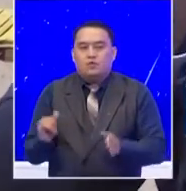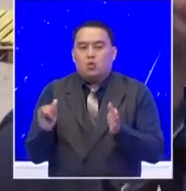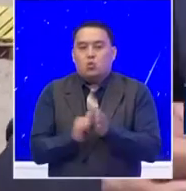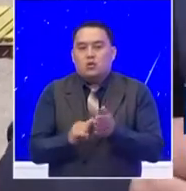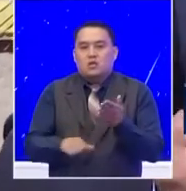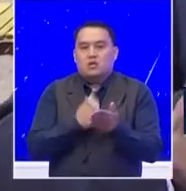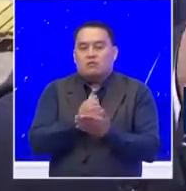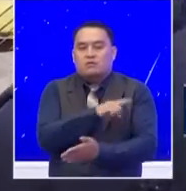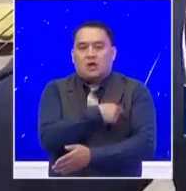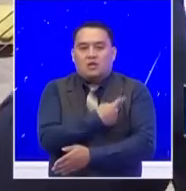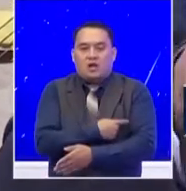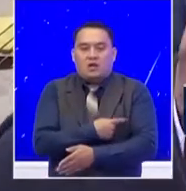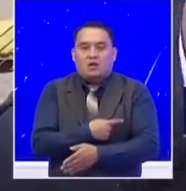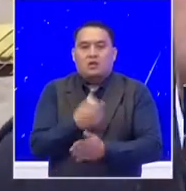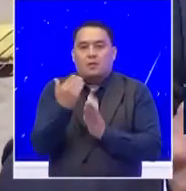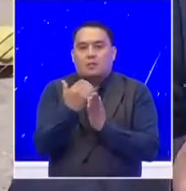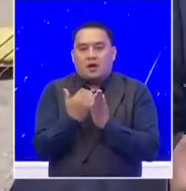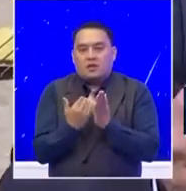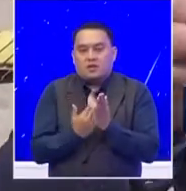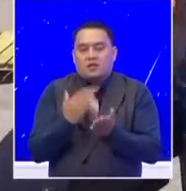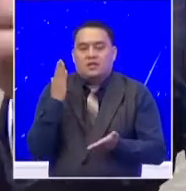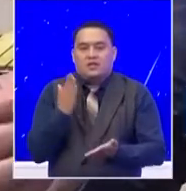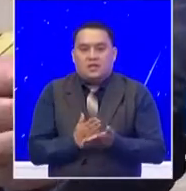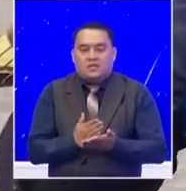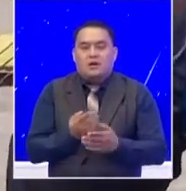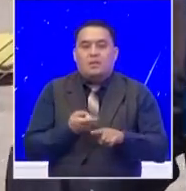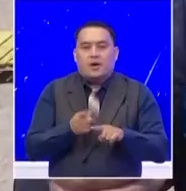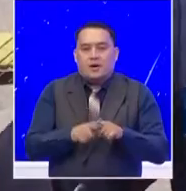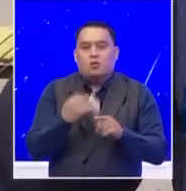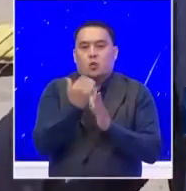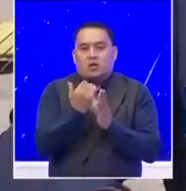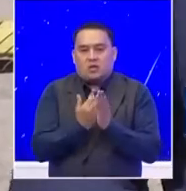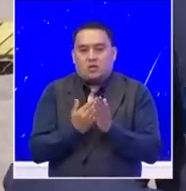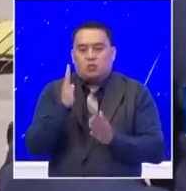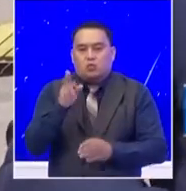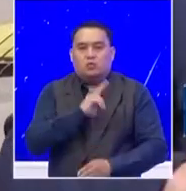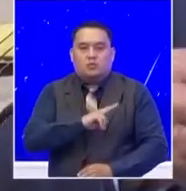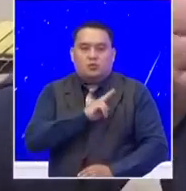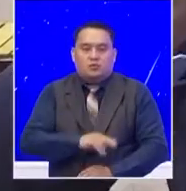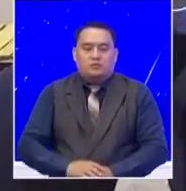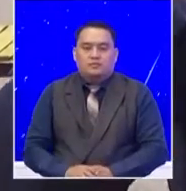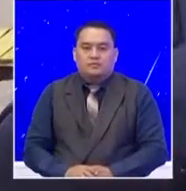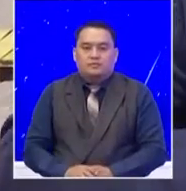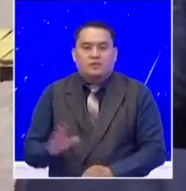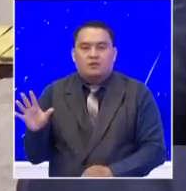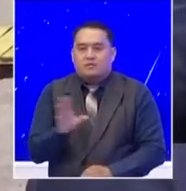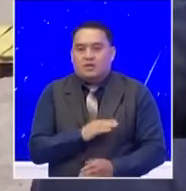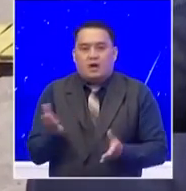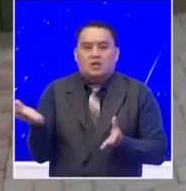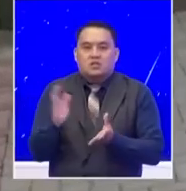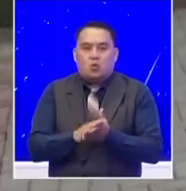врача Алматинской области, там есть алгоритм приложения. По алгоритму база отдыха будет работать. Все